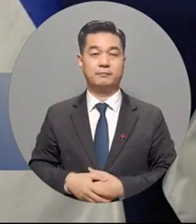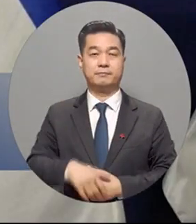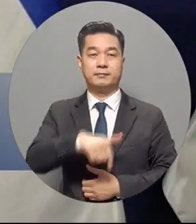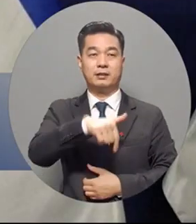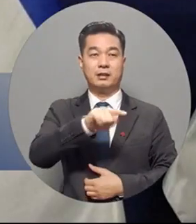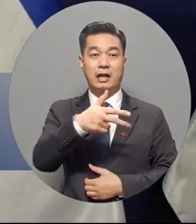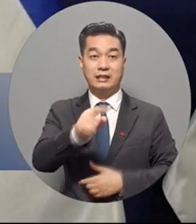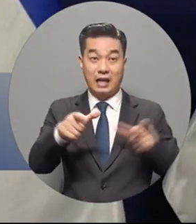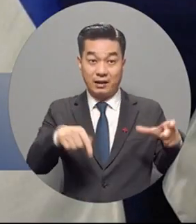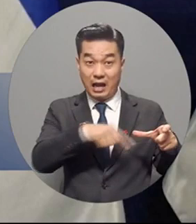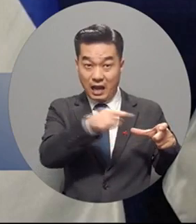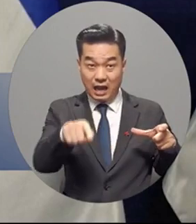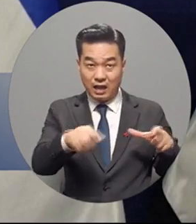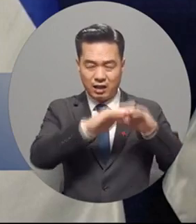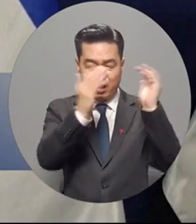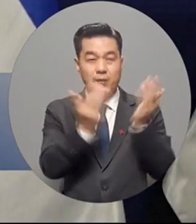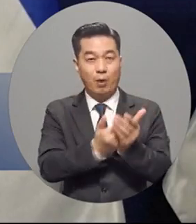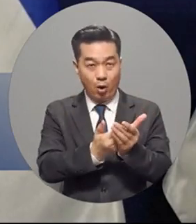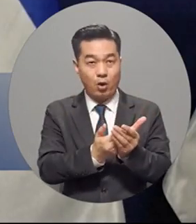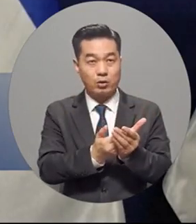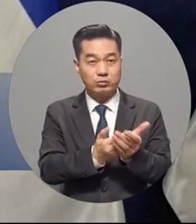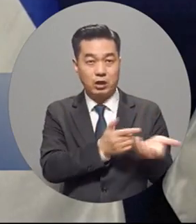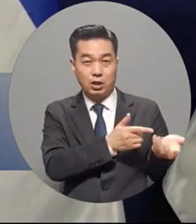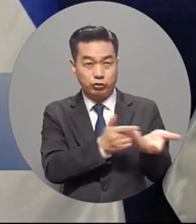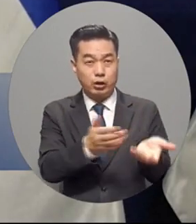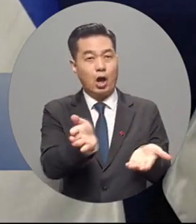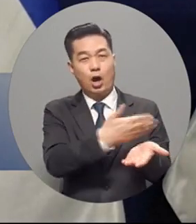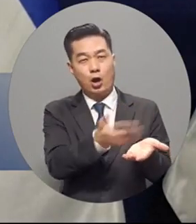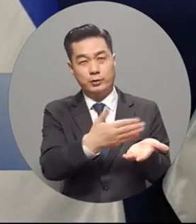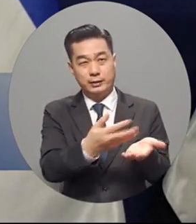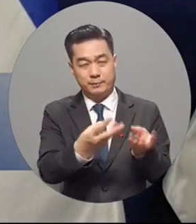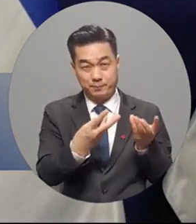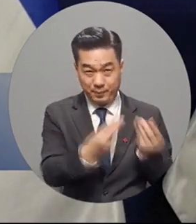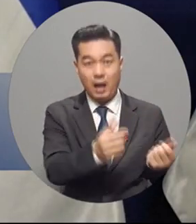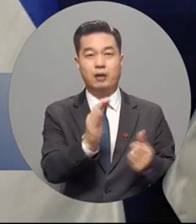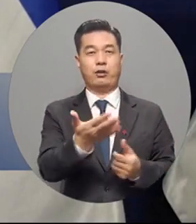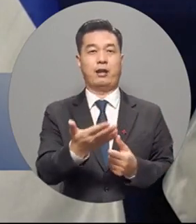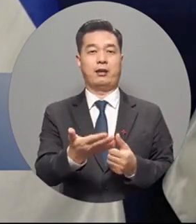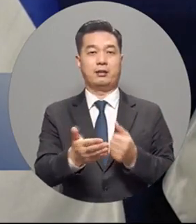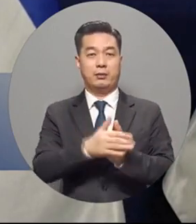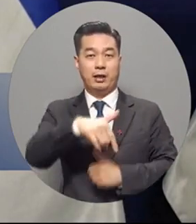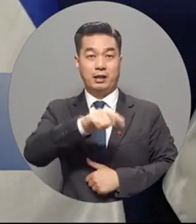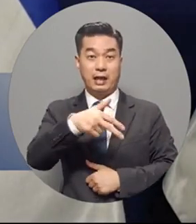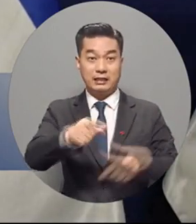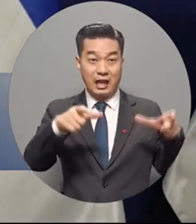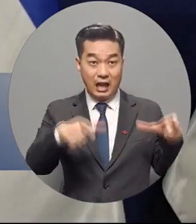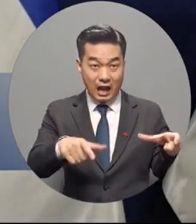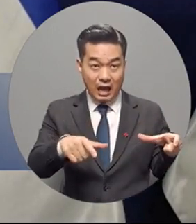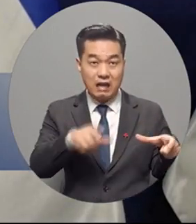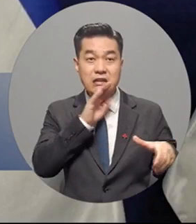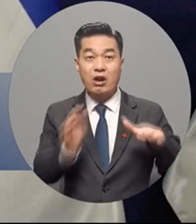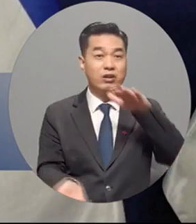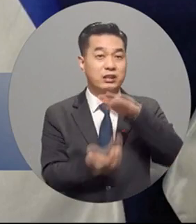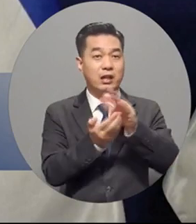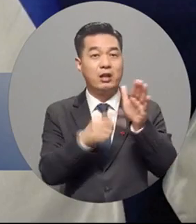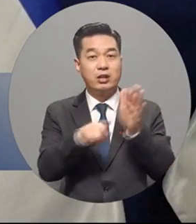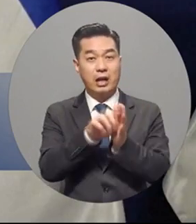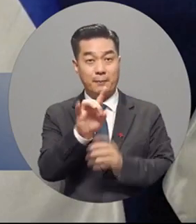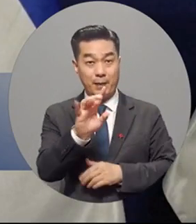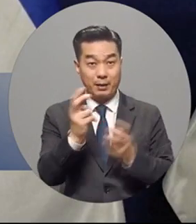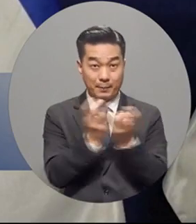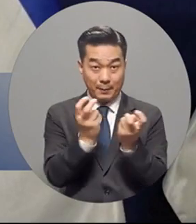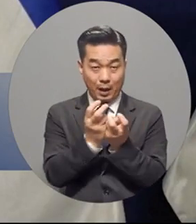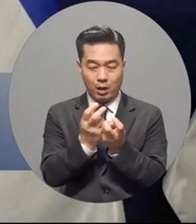להיות מפורזת. וכדי שעזה תהיה מפורזת, יש רק כוח אחד שיכול לדאוג לפירוז